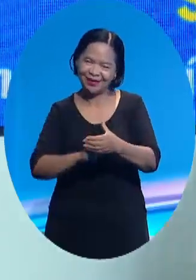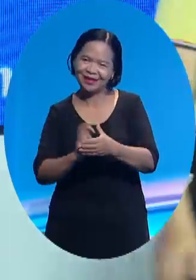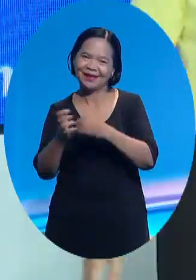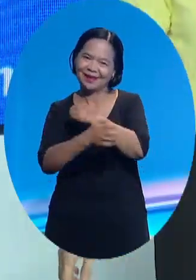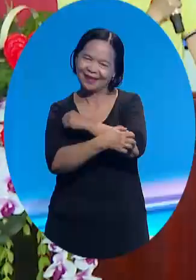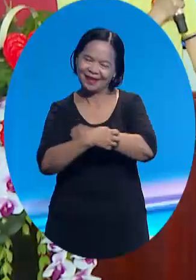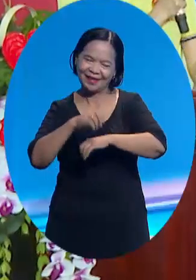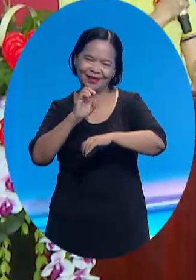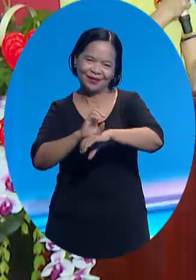năm 2023